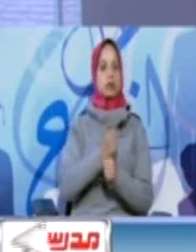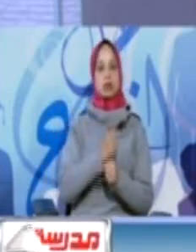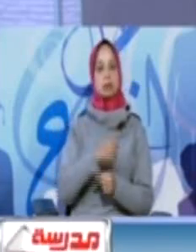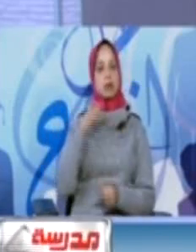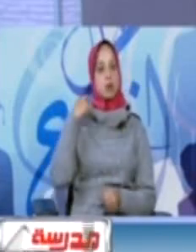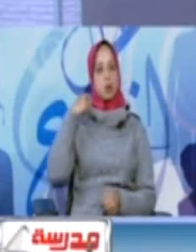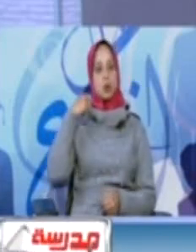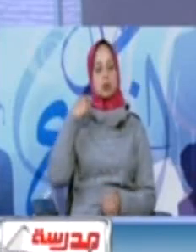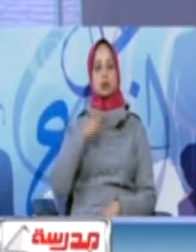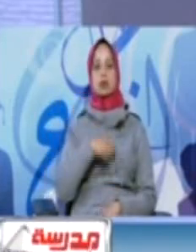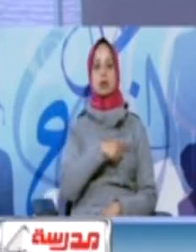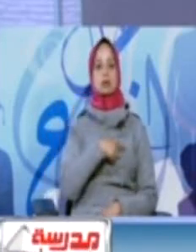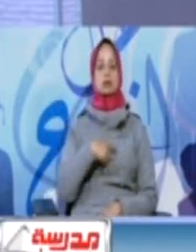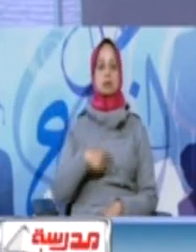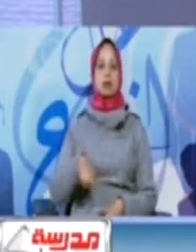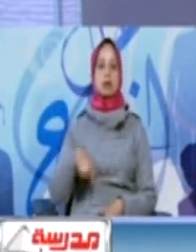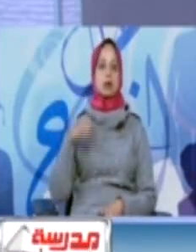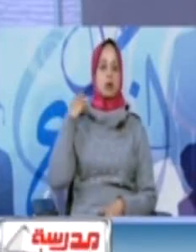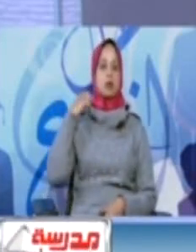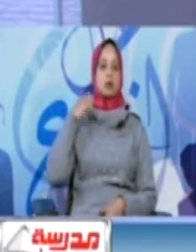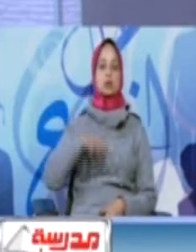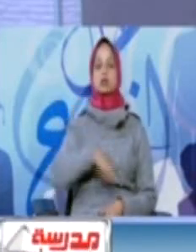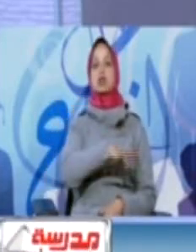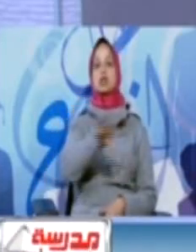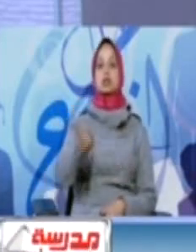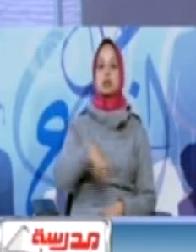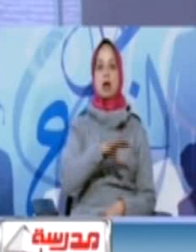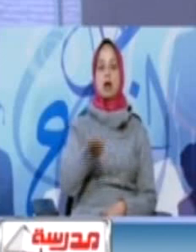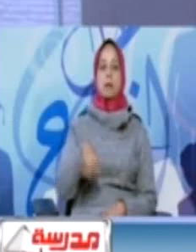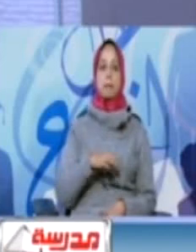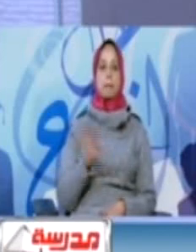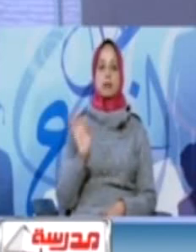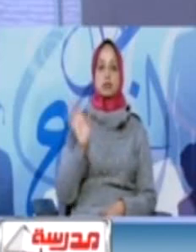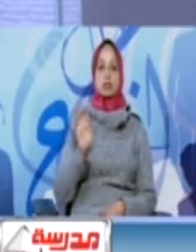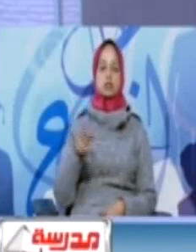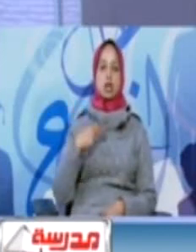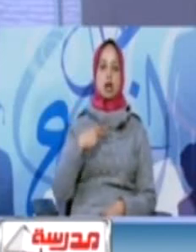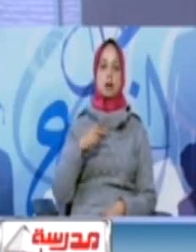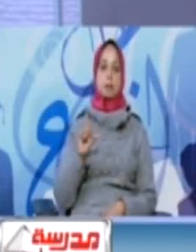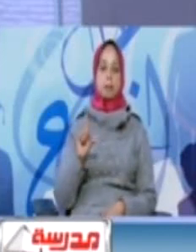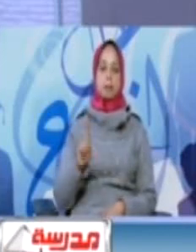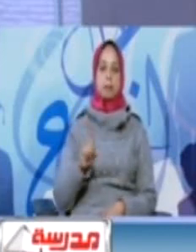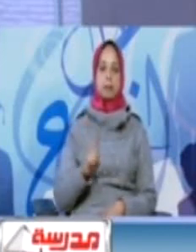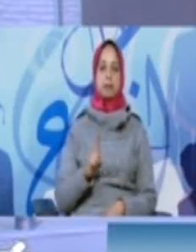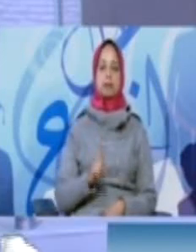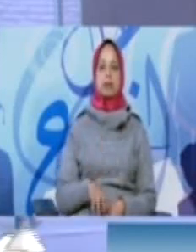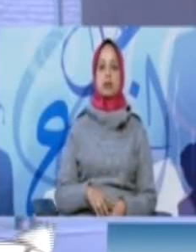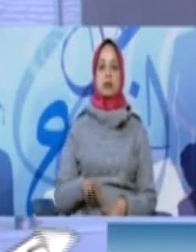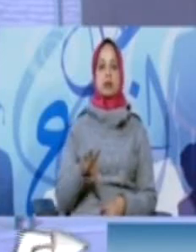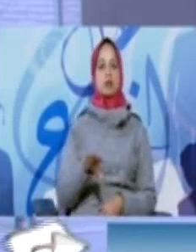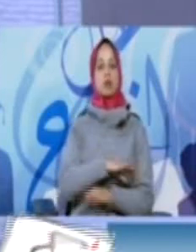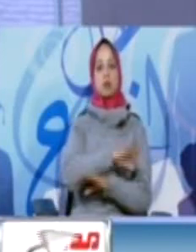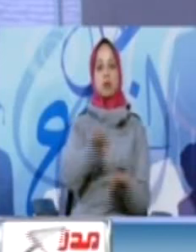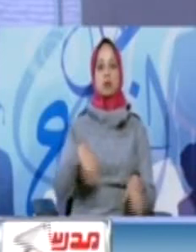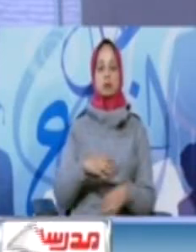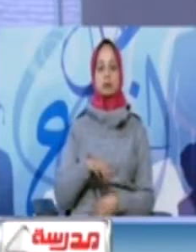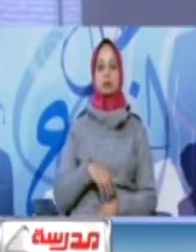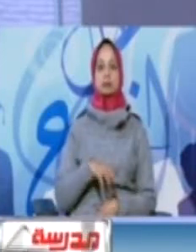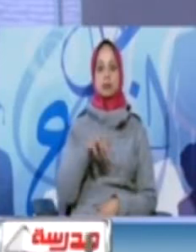الشعب أو وزارة أغلبية لأن الشعب اختار الحزب بتاعها بالأغلبية في البرلمان وتستمد الثقه من الشعب.